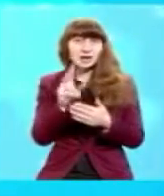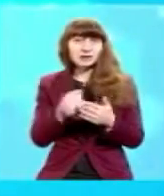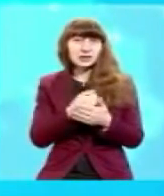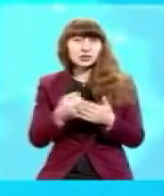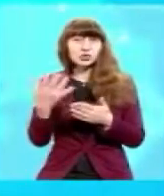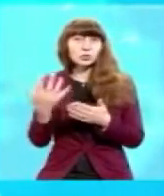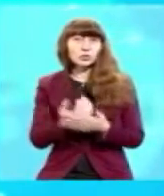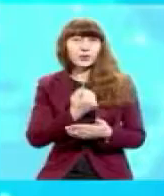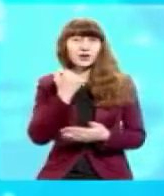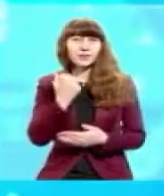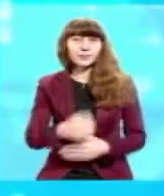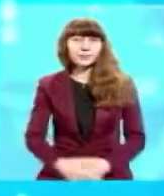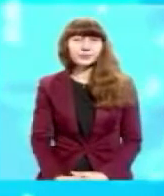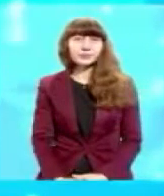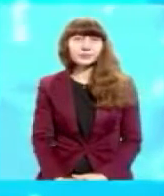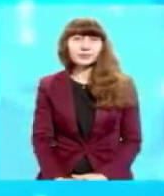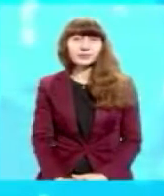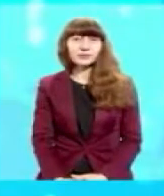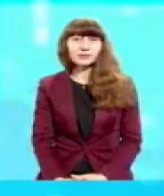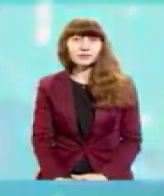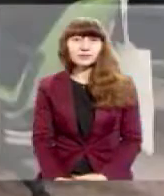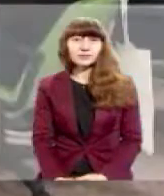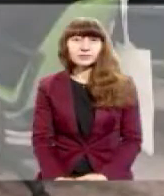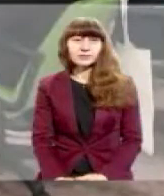достичь успеха. Подробности в нашем материале.